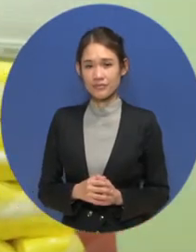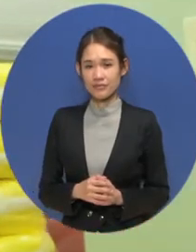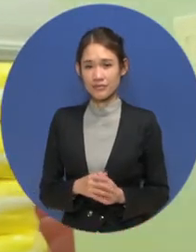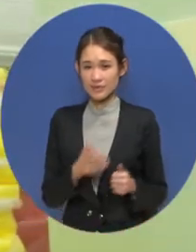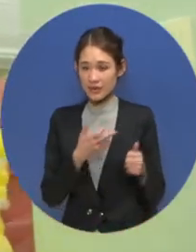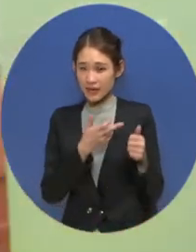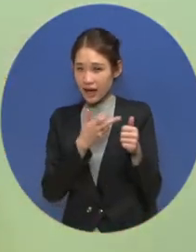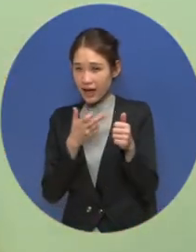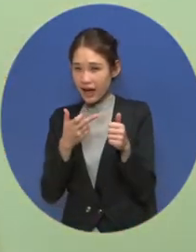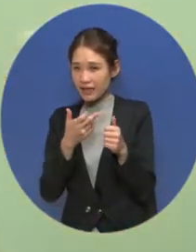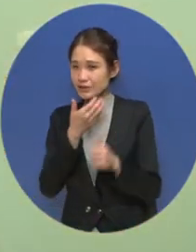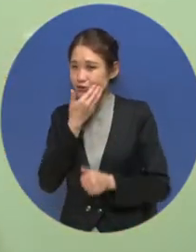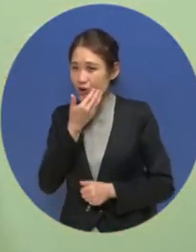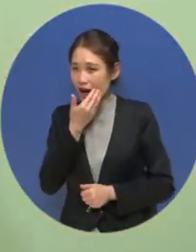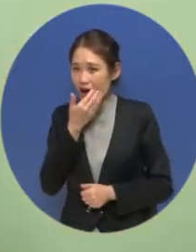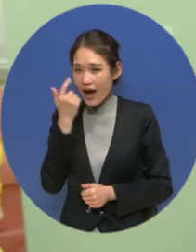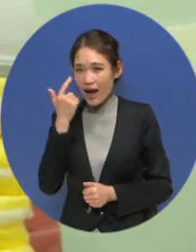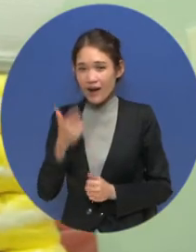카메라가 찍고 있어서 쑥스러워서 그래요?